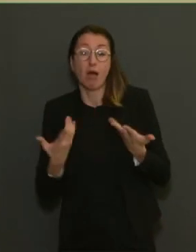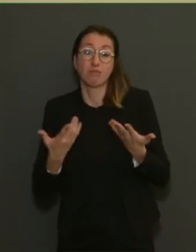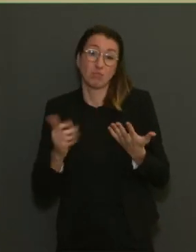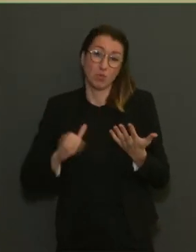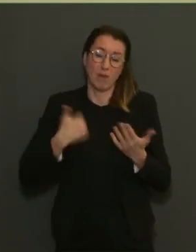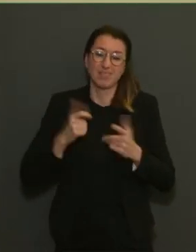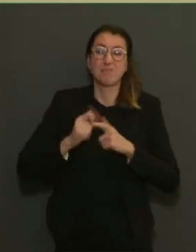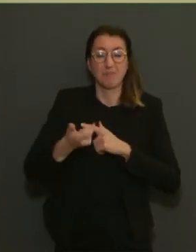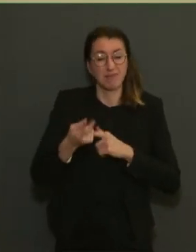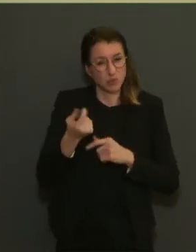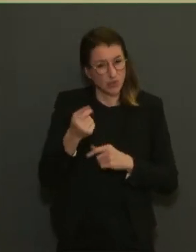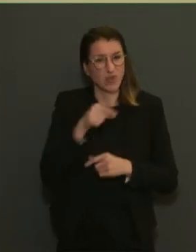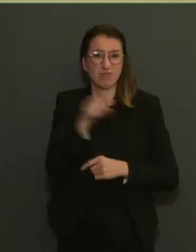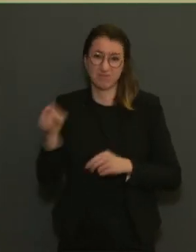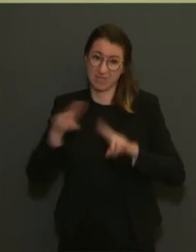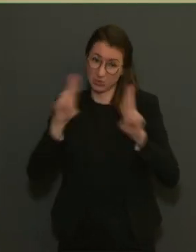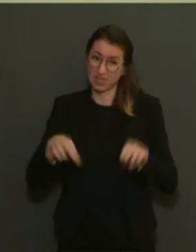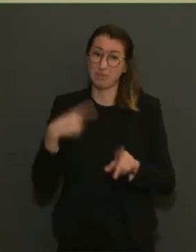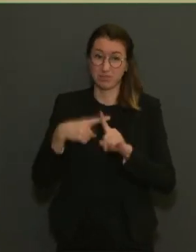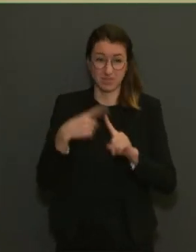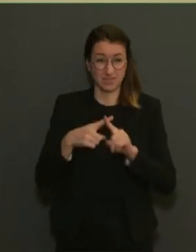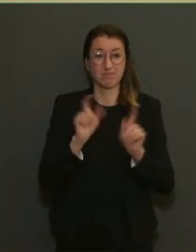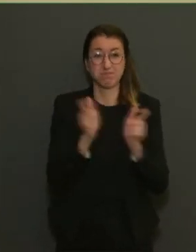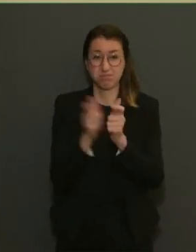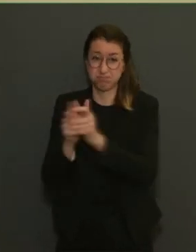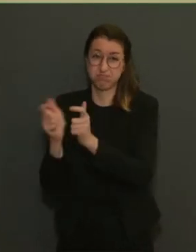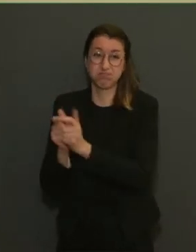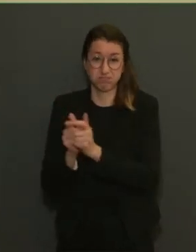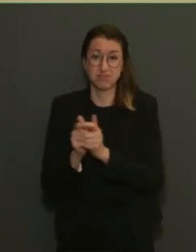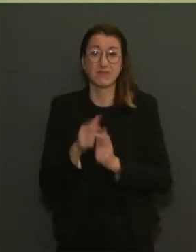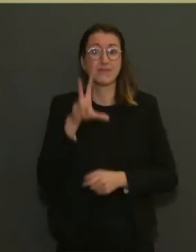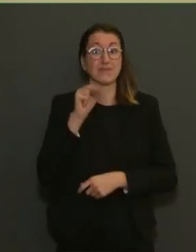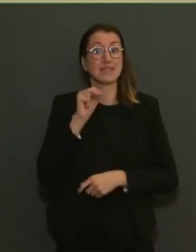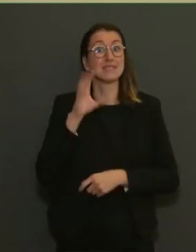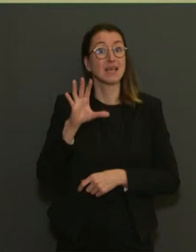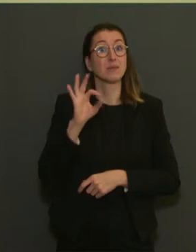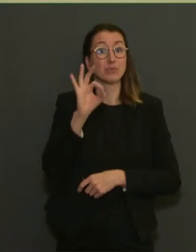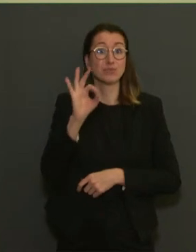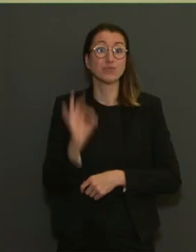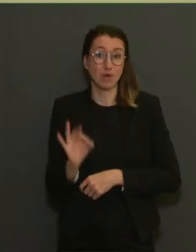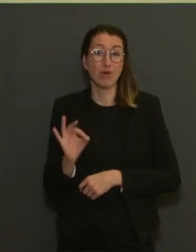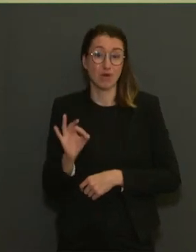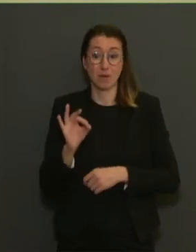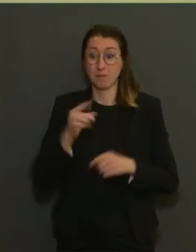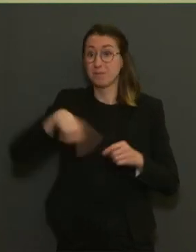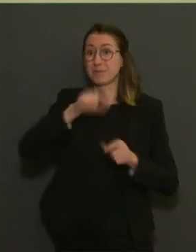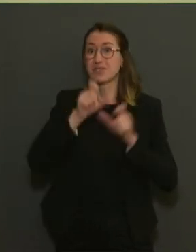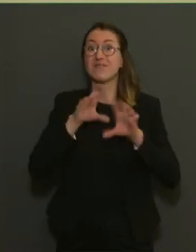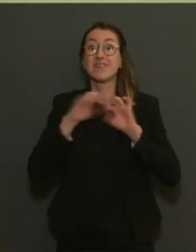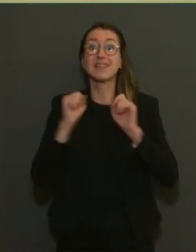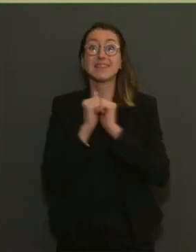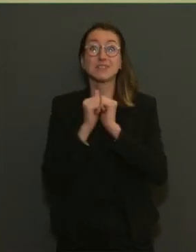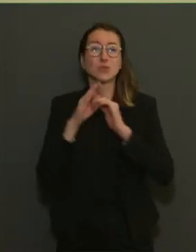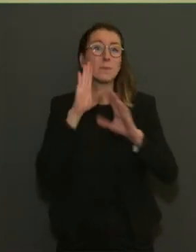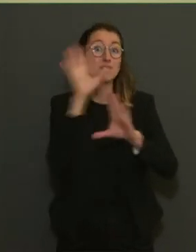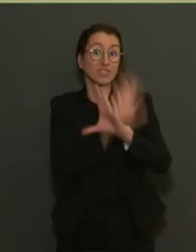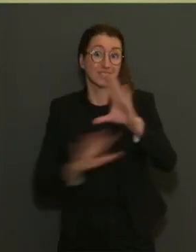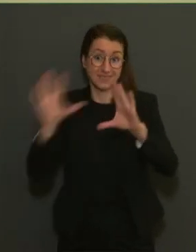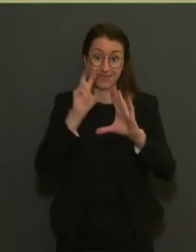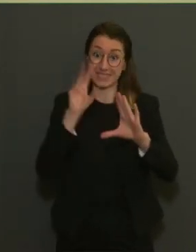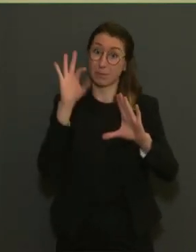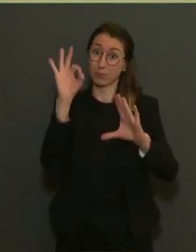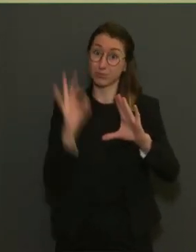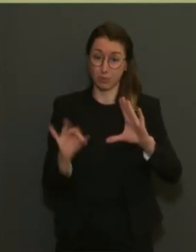rapport au pays, donc un test sur 4. C'est un test sur 3, à peu près donc 33% pour les provinces